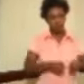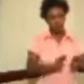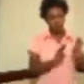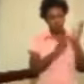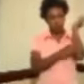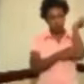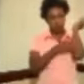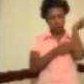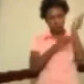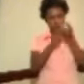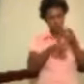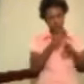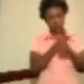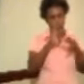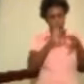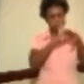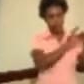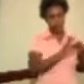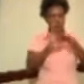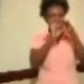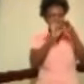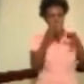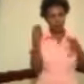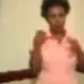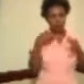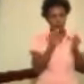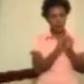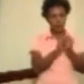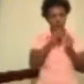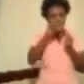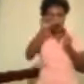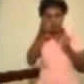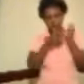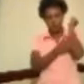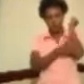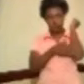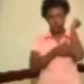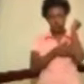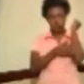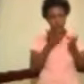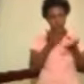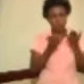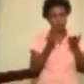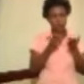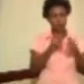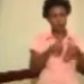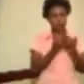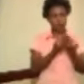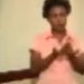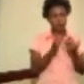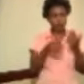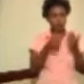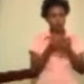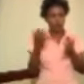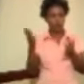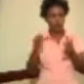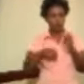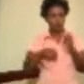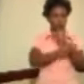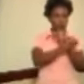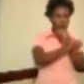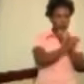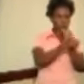soit dans des relations que nous gagnons avec d'autres pays des fois que ça soit Jean bagala capacité à travers football nous